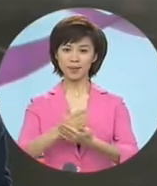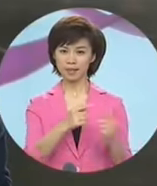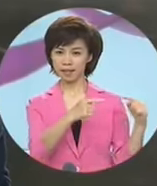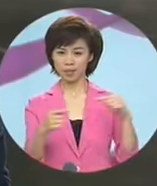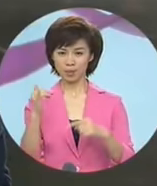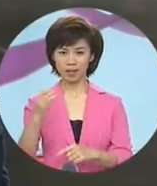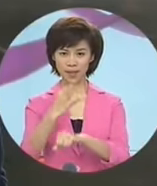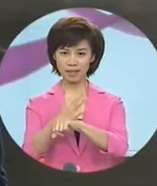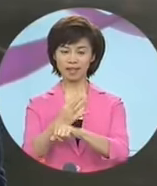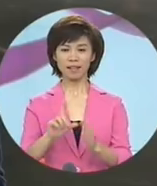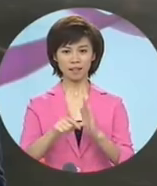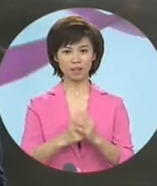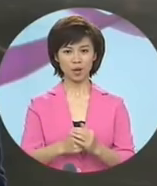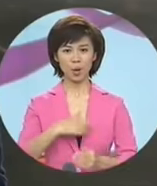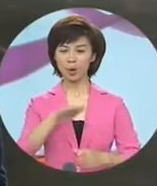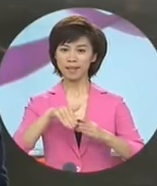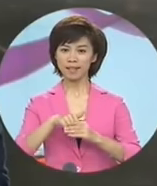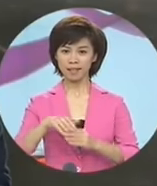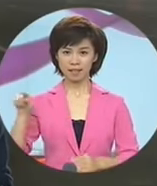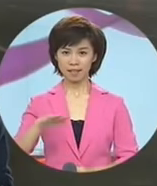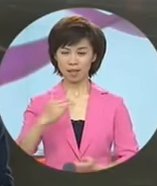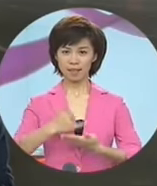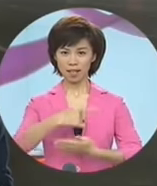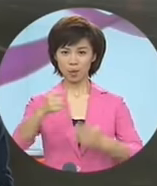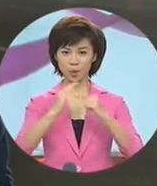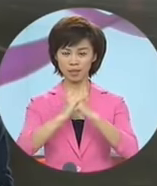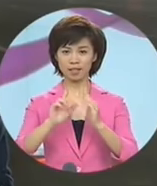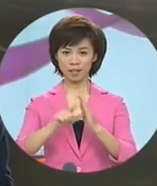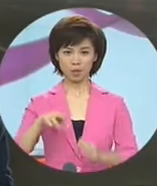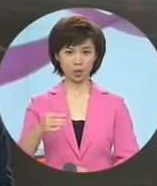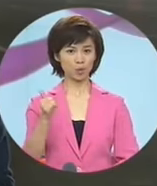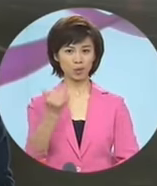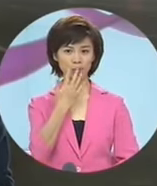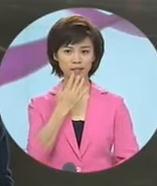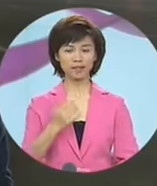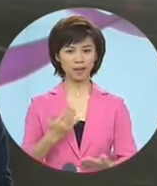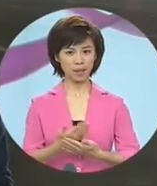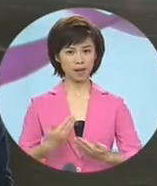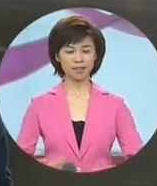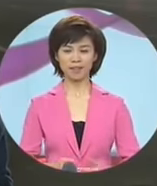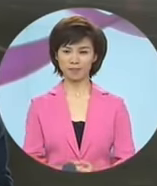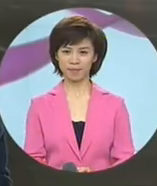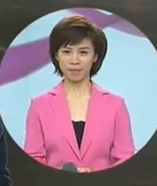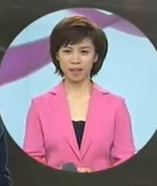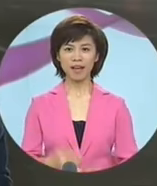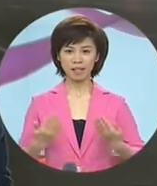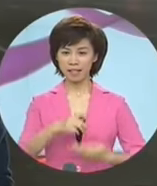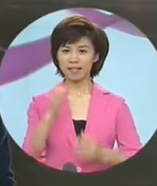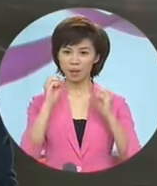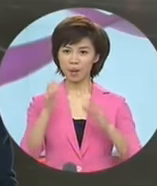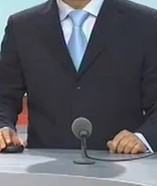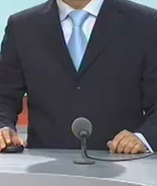续到凌晨3点，我们相信这个方队将会在国庆当天有出色的表现。北京台记者涂燕、郭东风现场报